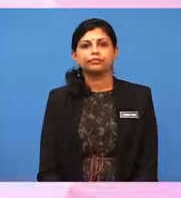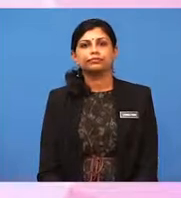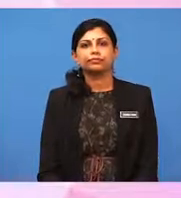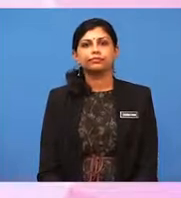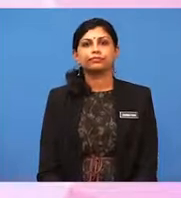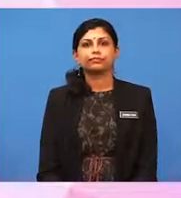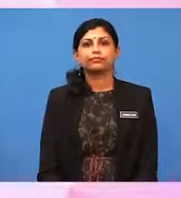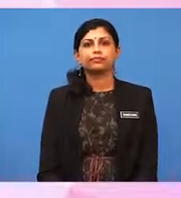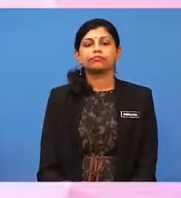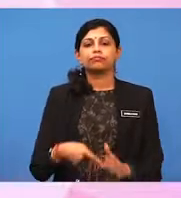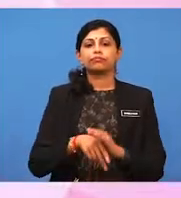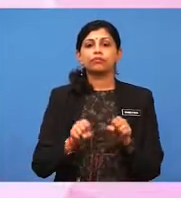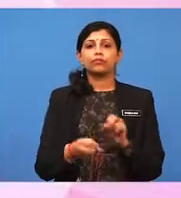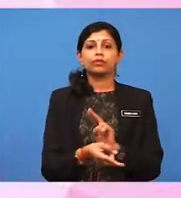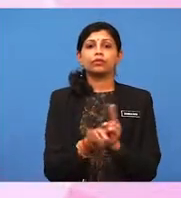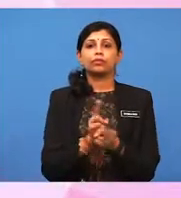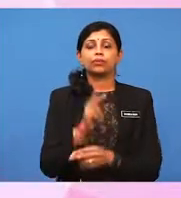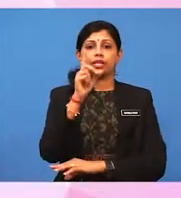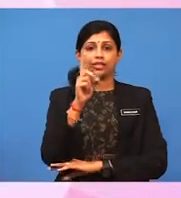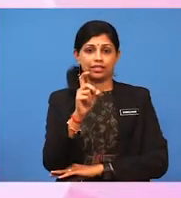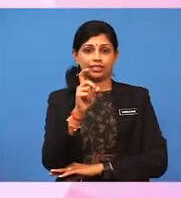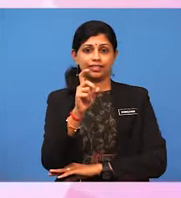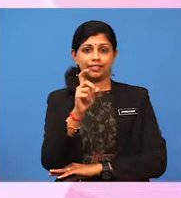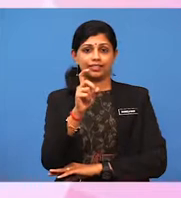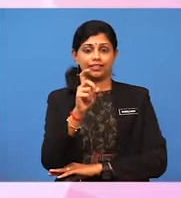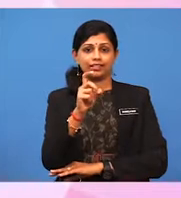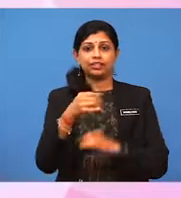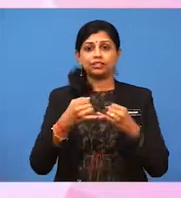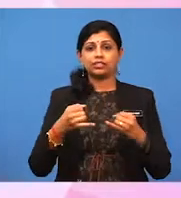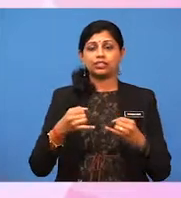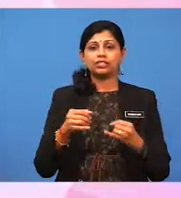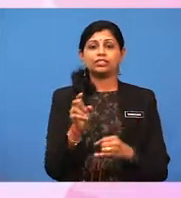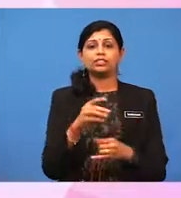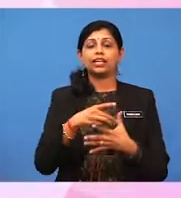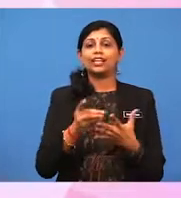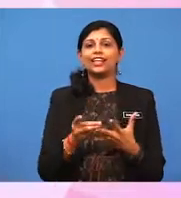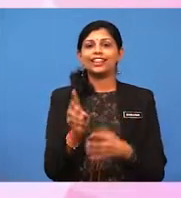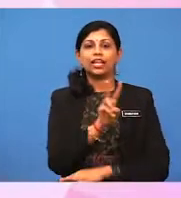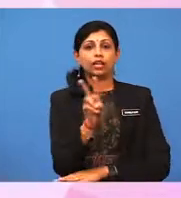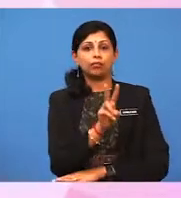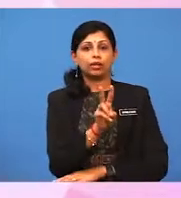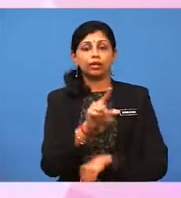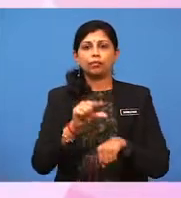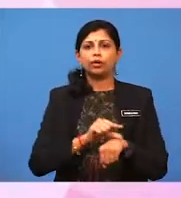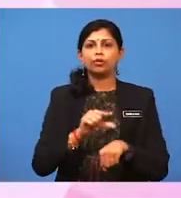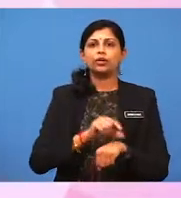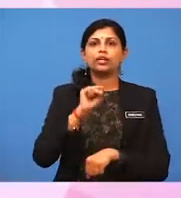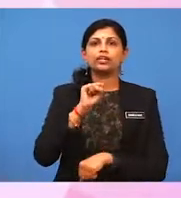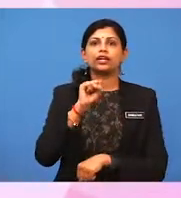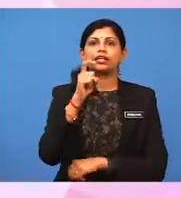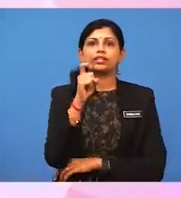154.87. Pemboleh ubah X diisytihar dengan jenis data double menggunakan sinteks umum